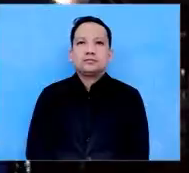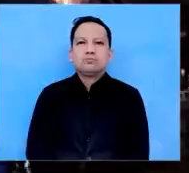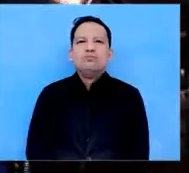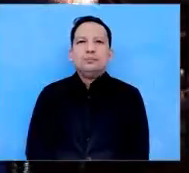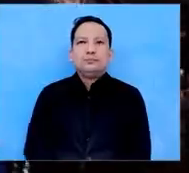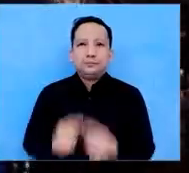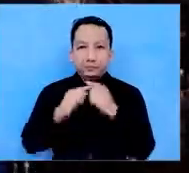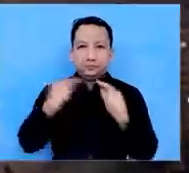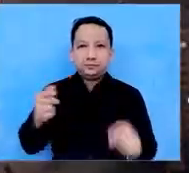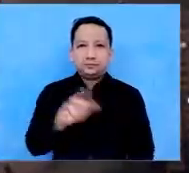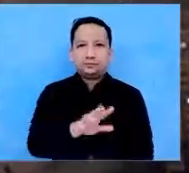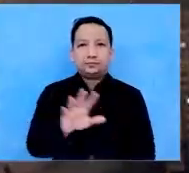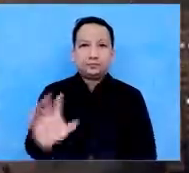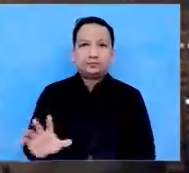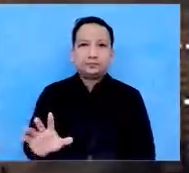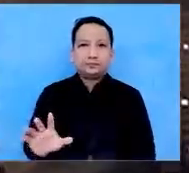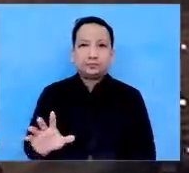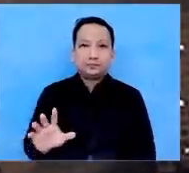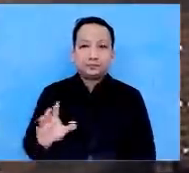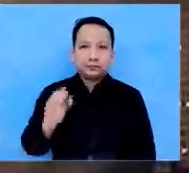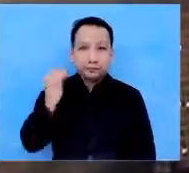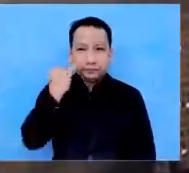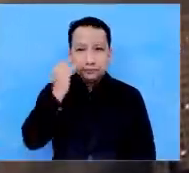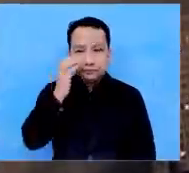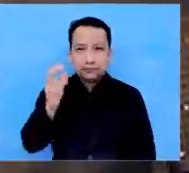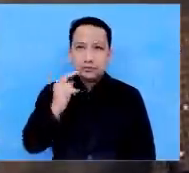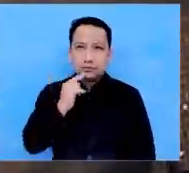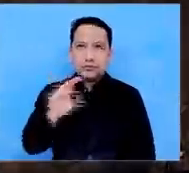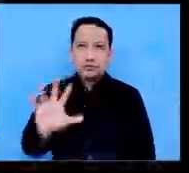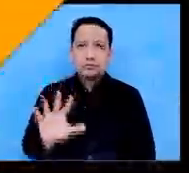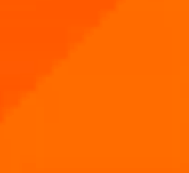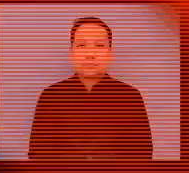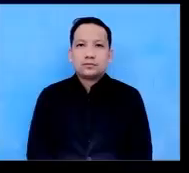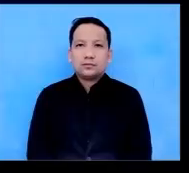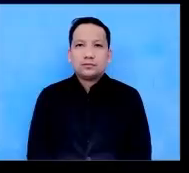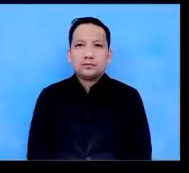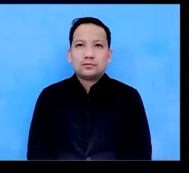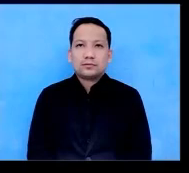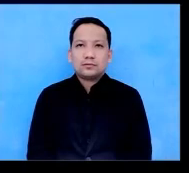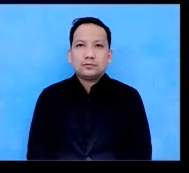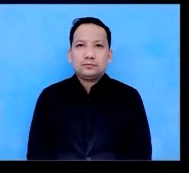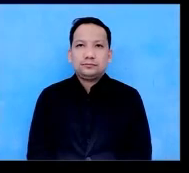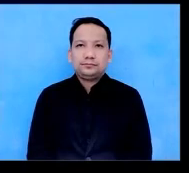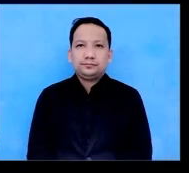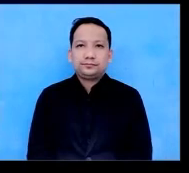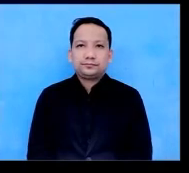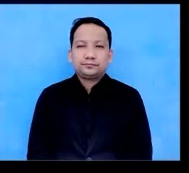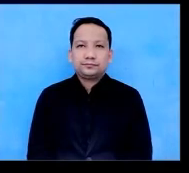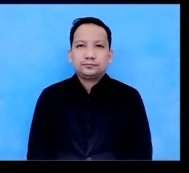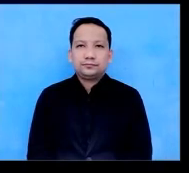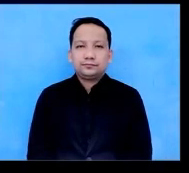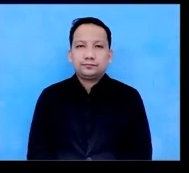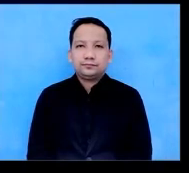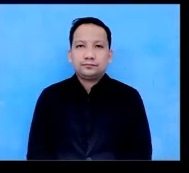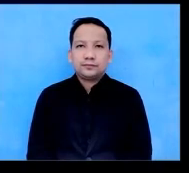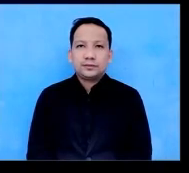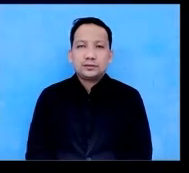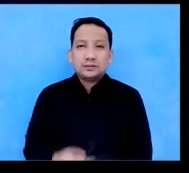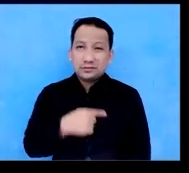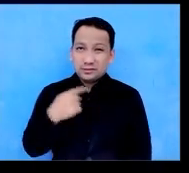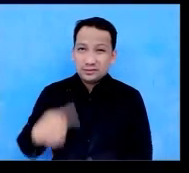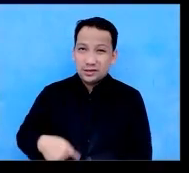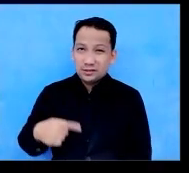Nagbabalita mula sa frontline, Josh Camo, News 5. Sa trahedya, nauwi ang pagdiriwang ng Chinese New Year